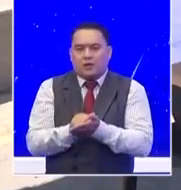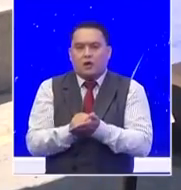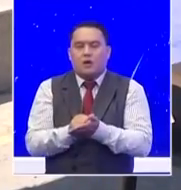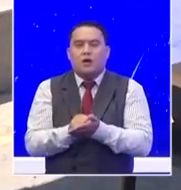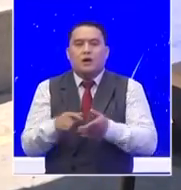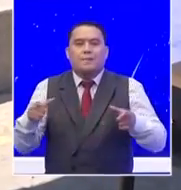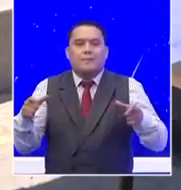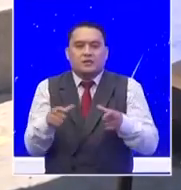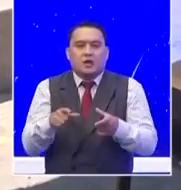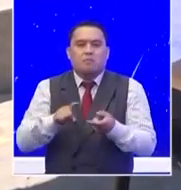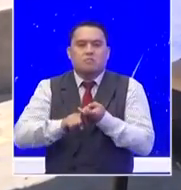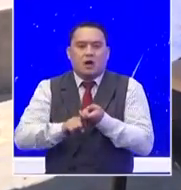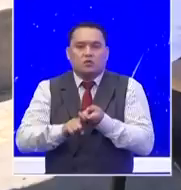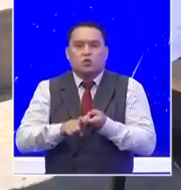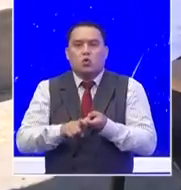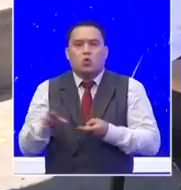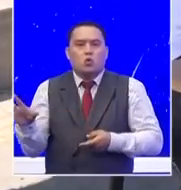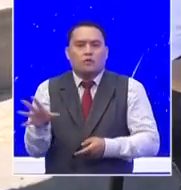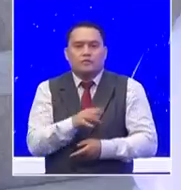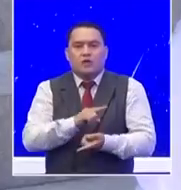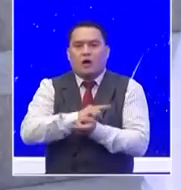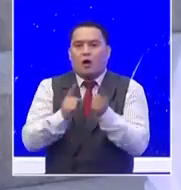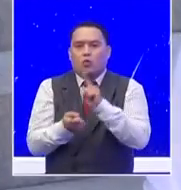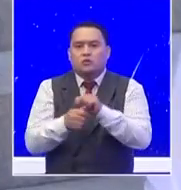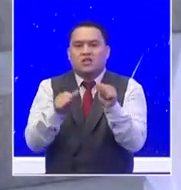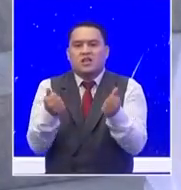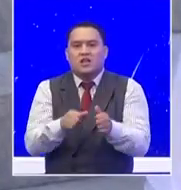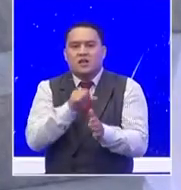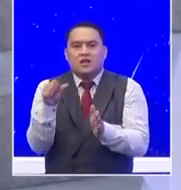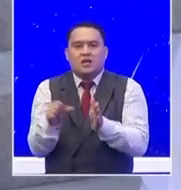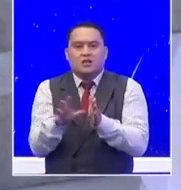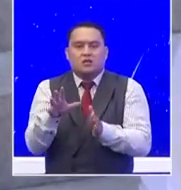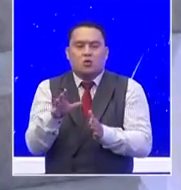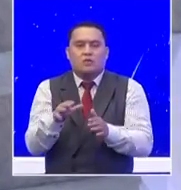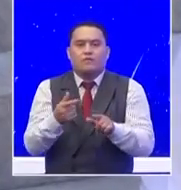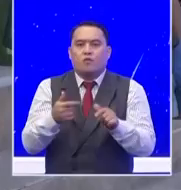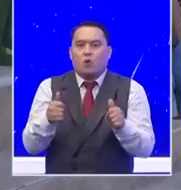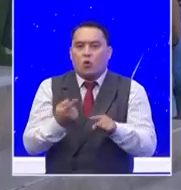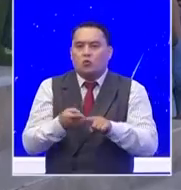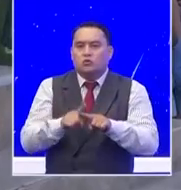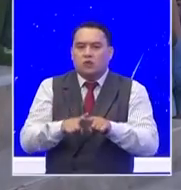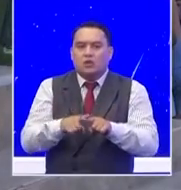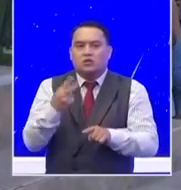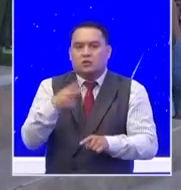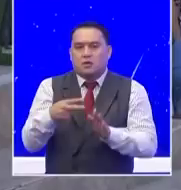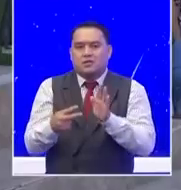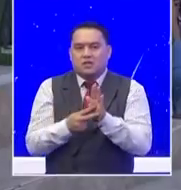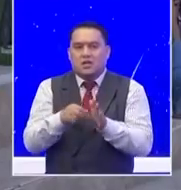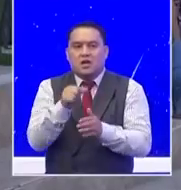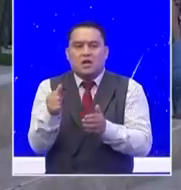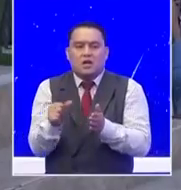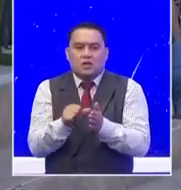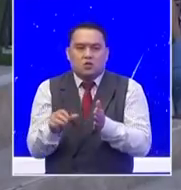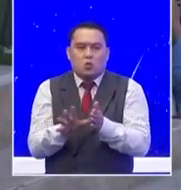себеп пандемияға байланысты көп қызмет түрі электронды форматқа ауыстырылған. Талдықорған бойынша мұндай қызмет көрсететін 28 электронды